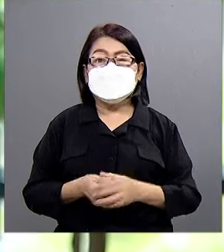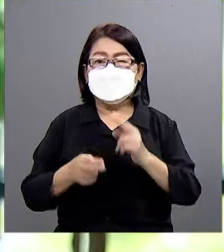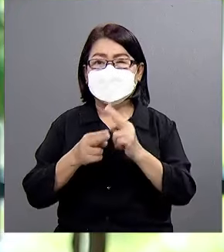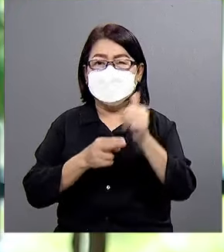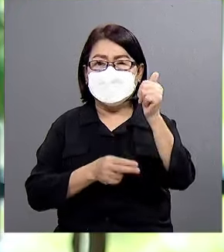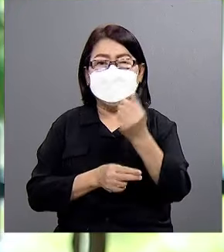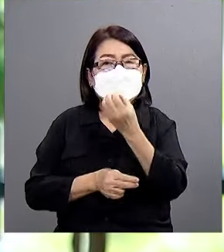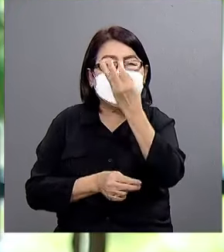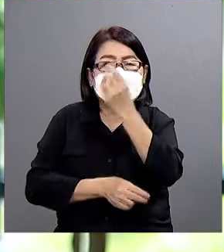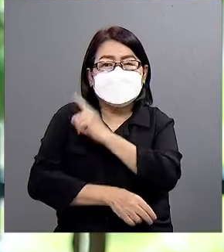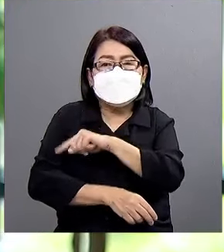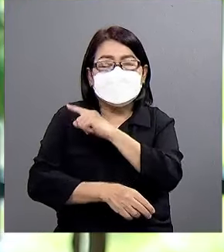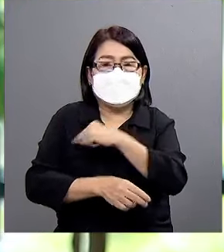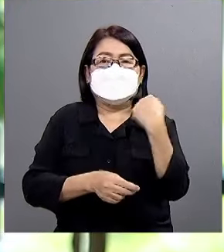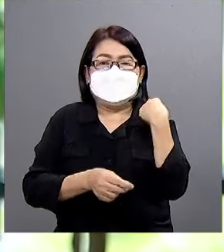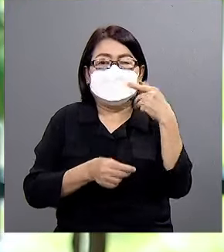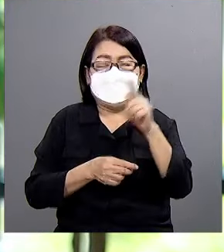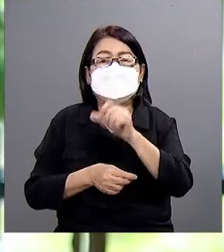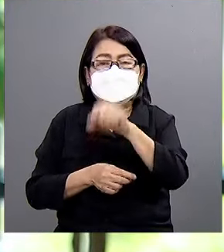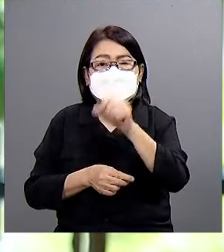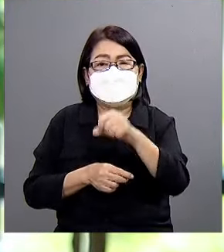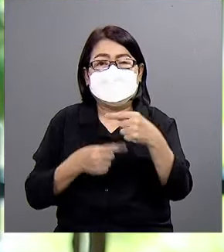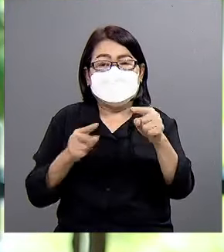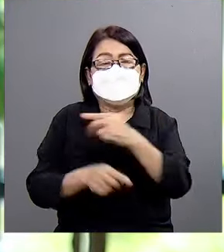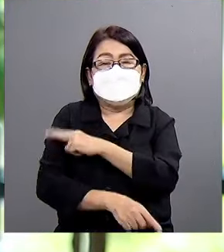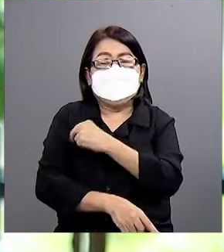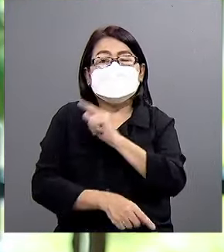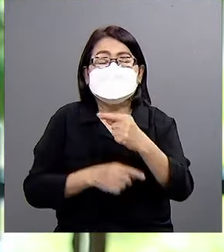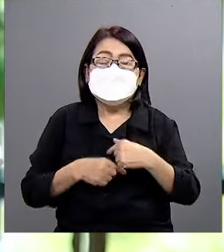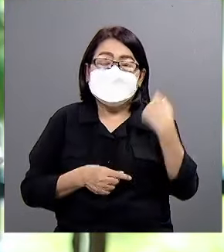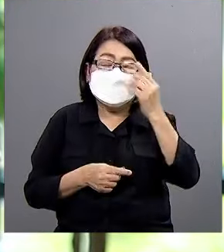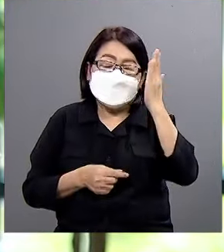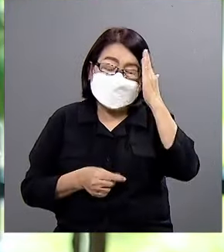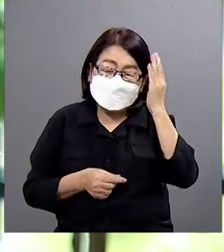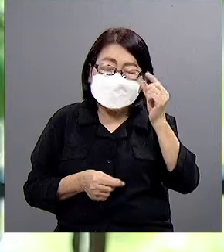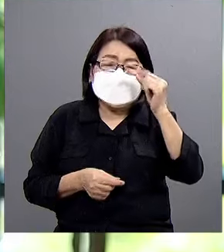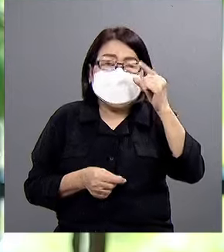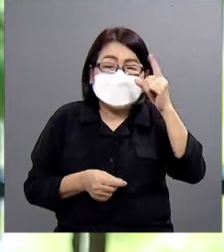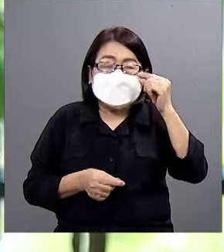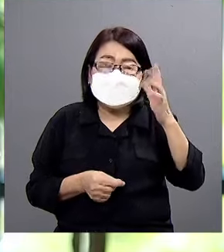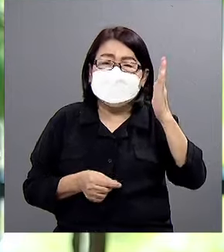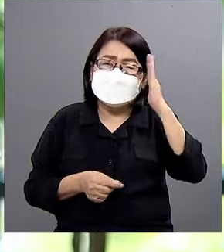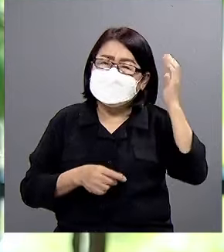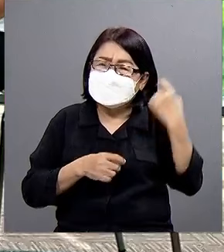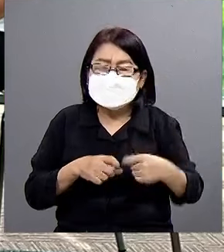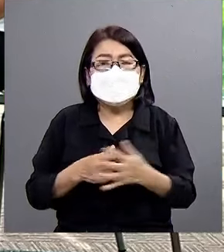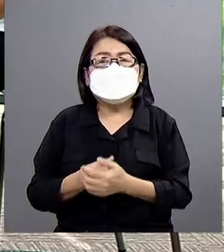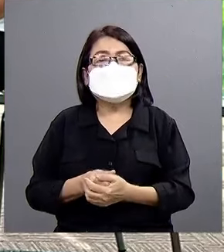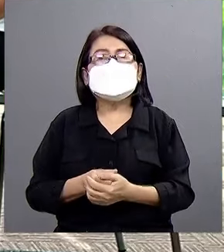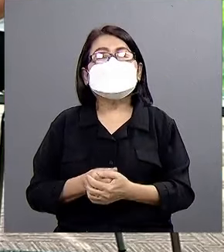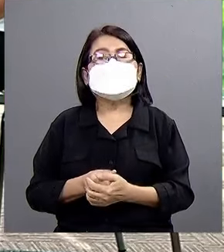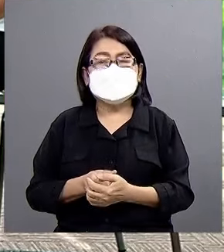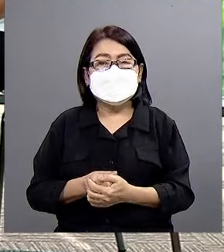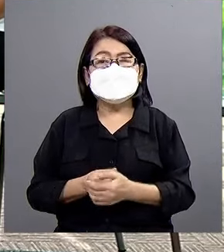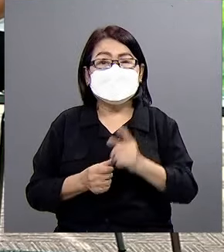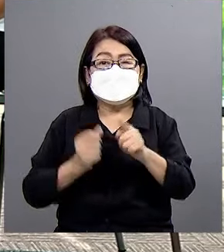ากๆเลยนะคะ ดอกมะลิช่วยทำให้คนที่หลับยากหลับได้ลึกขึ้นโดยเฉพาะถ้าไปถึงรากมะลิเนี่ยคนที่นอนหลับยากๆเนี่ยฮะถ้าเกิดเอารากมะลิประ